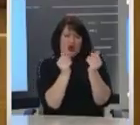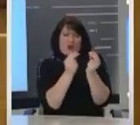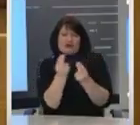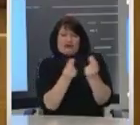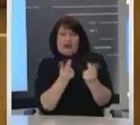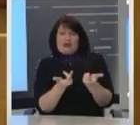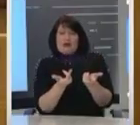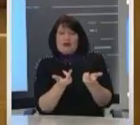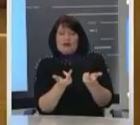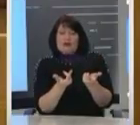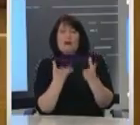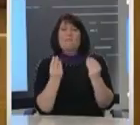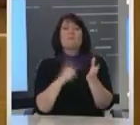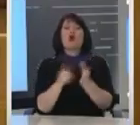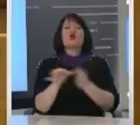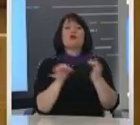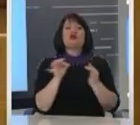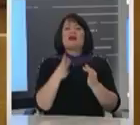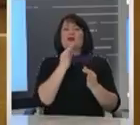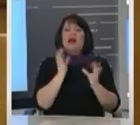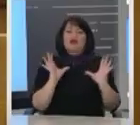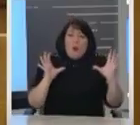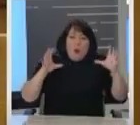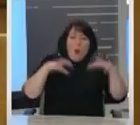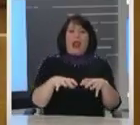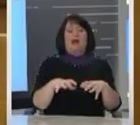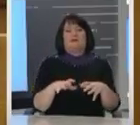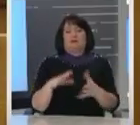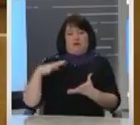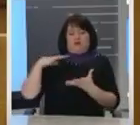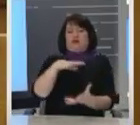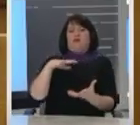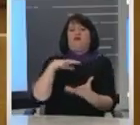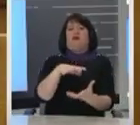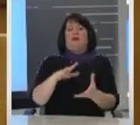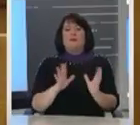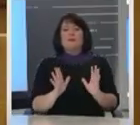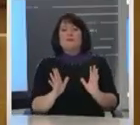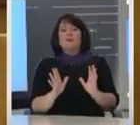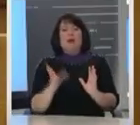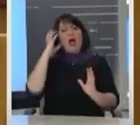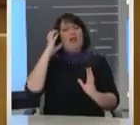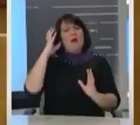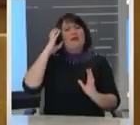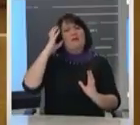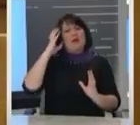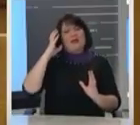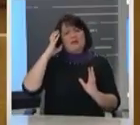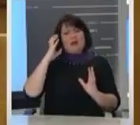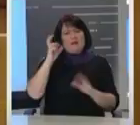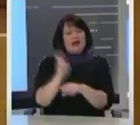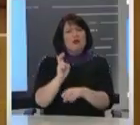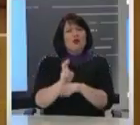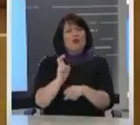και κύριοι συνάδελφοι, είναι ένα μνημείο συγκεντρωτισμού. Βάλανε μέσα ό,τι θυμηθήκανε, ό,τι